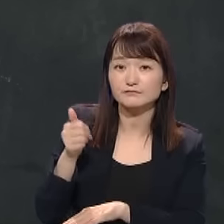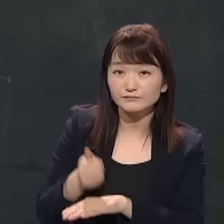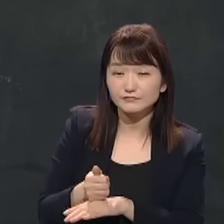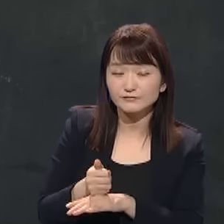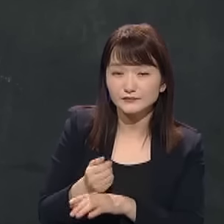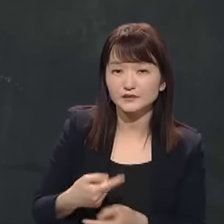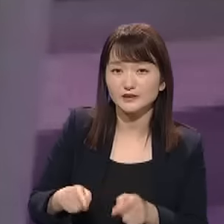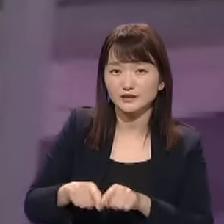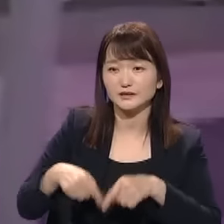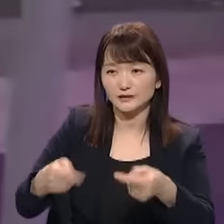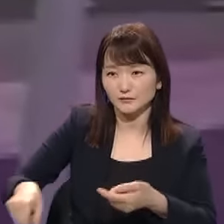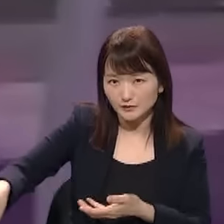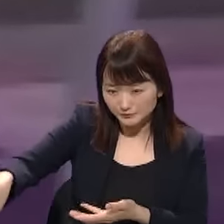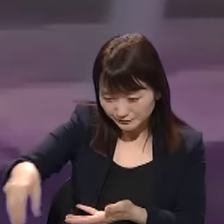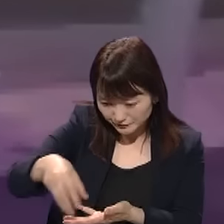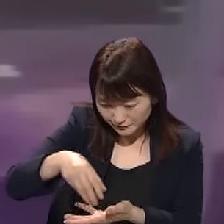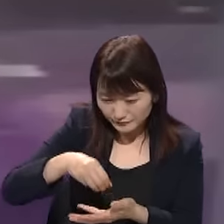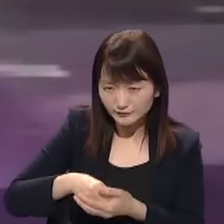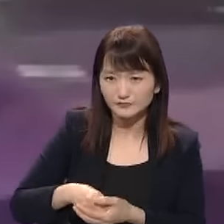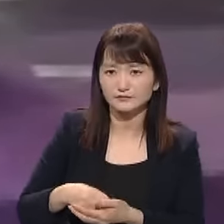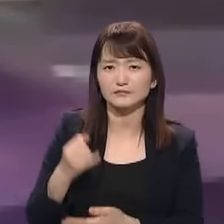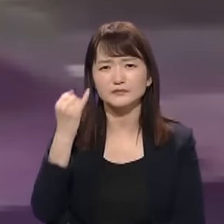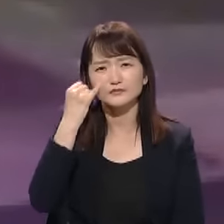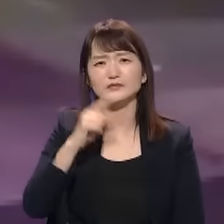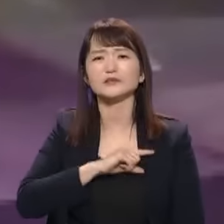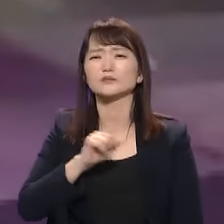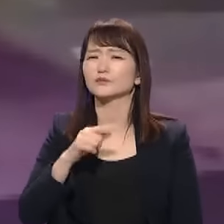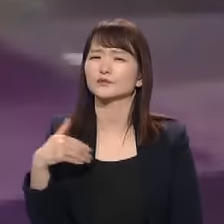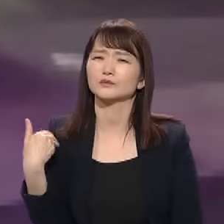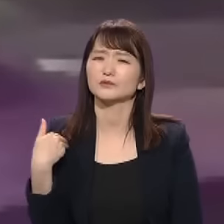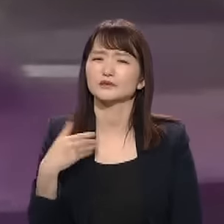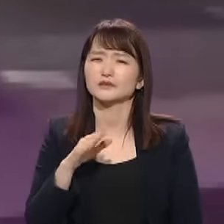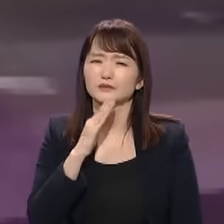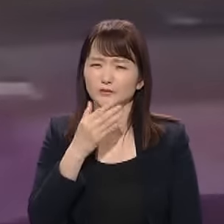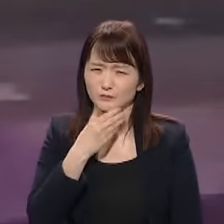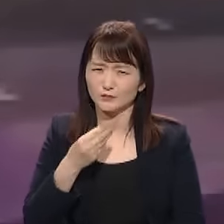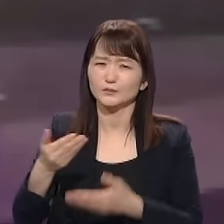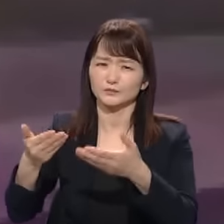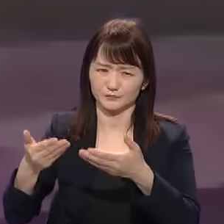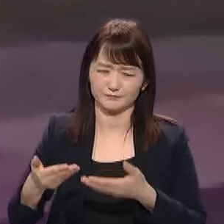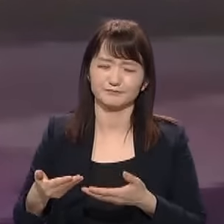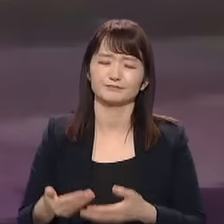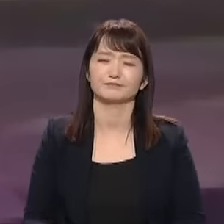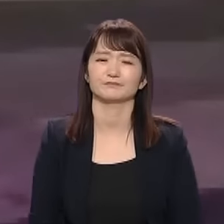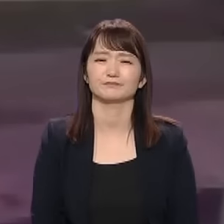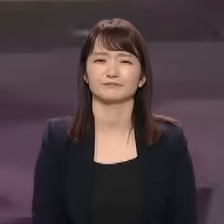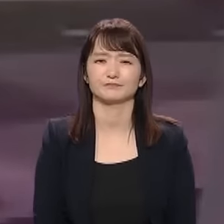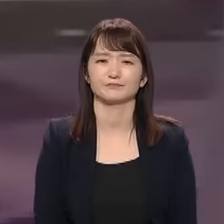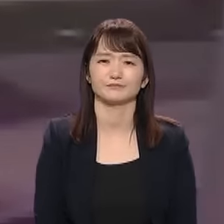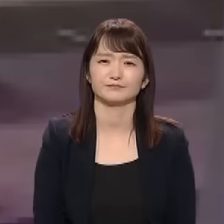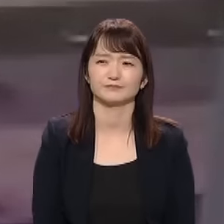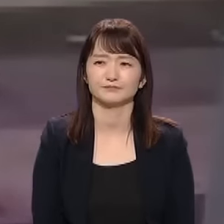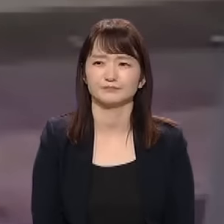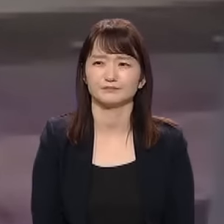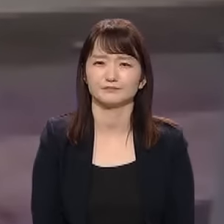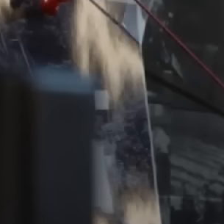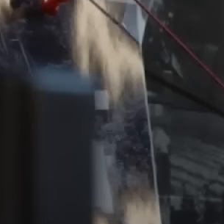같이 주우셨다고 합니다. 아주머니 존함은 모르지만 정말 복 받으실 겁니다. 예!